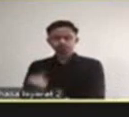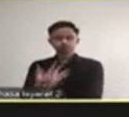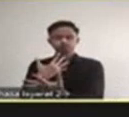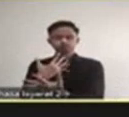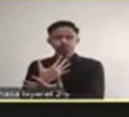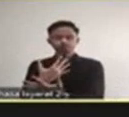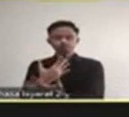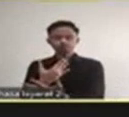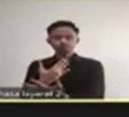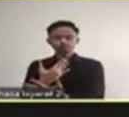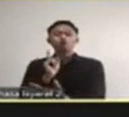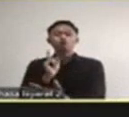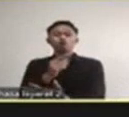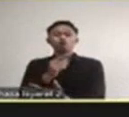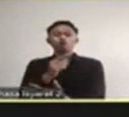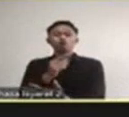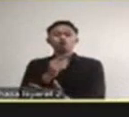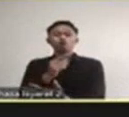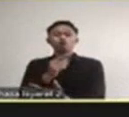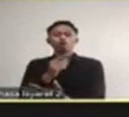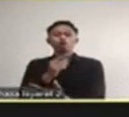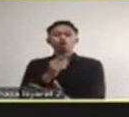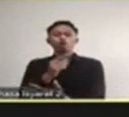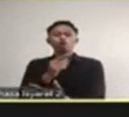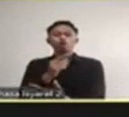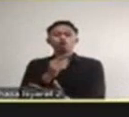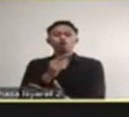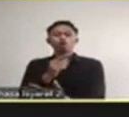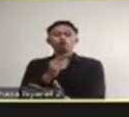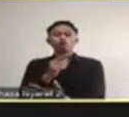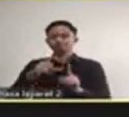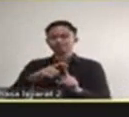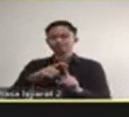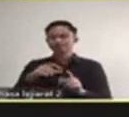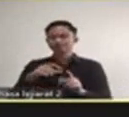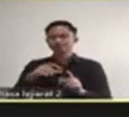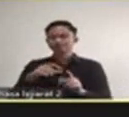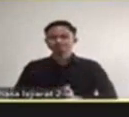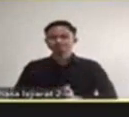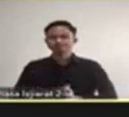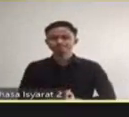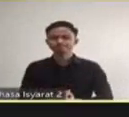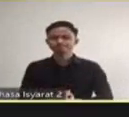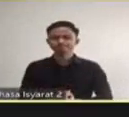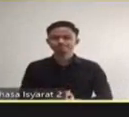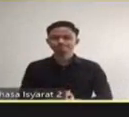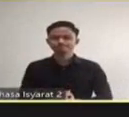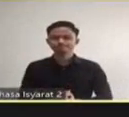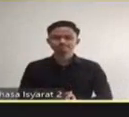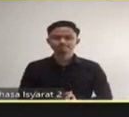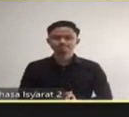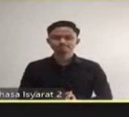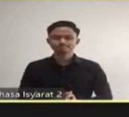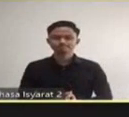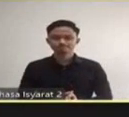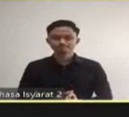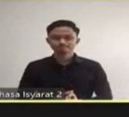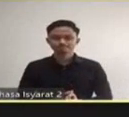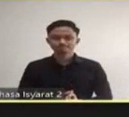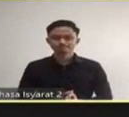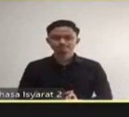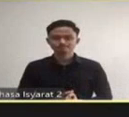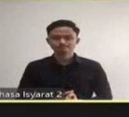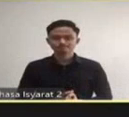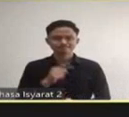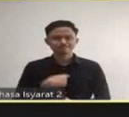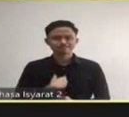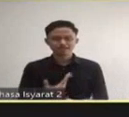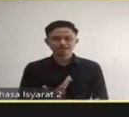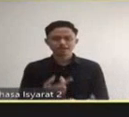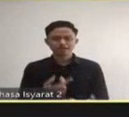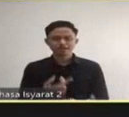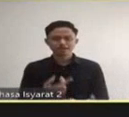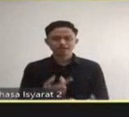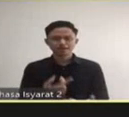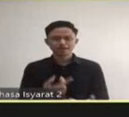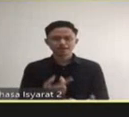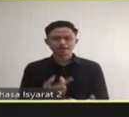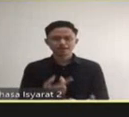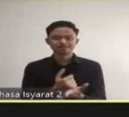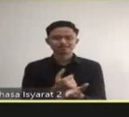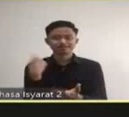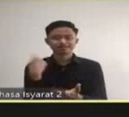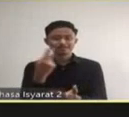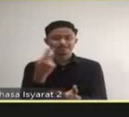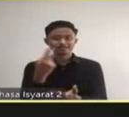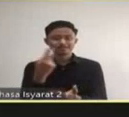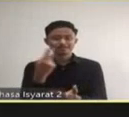memiliki komorbid. Gitu. Tapi ada juga yang tanpa komorbid. Ini adalah prevalensi diare. Ini penting ya, kita lihat